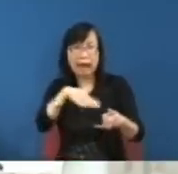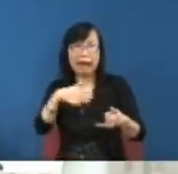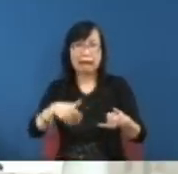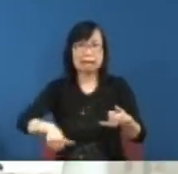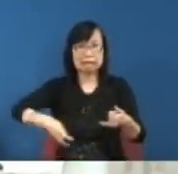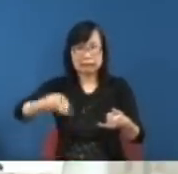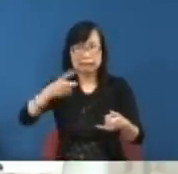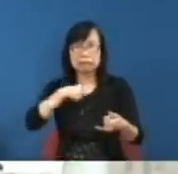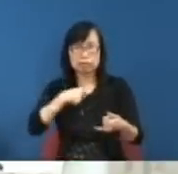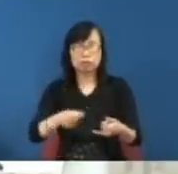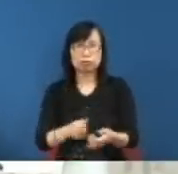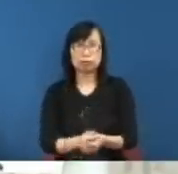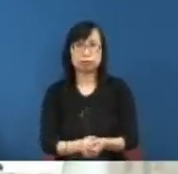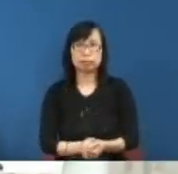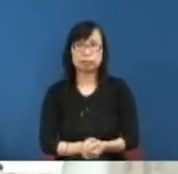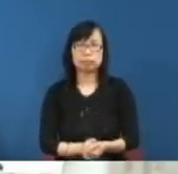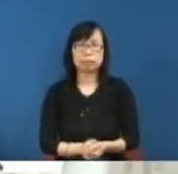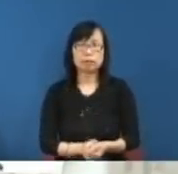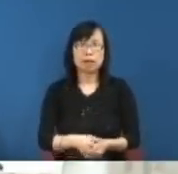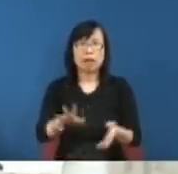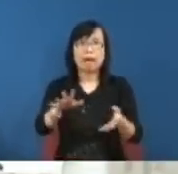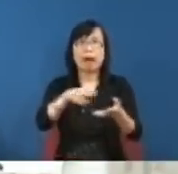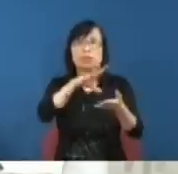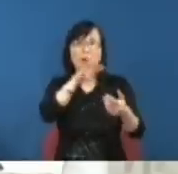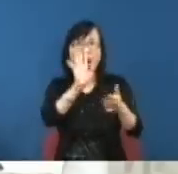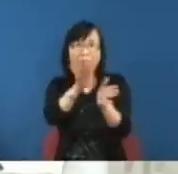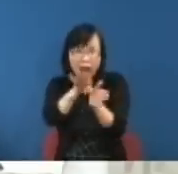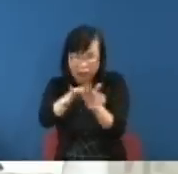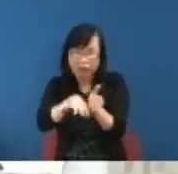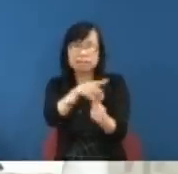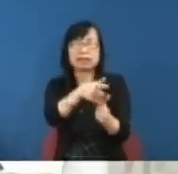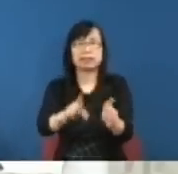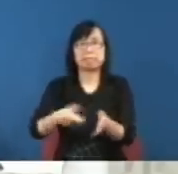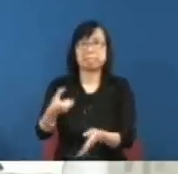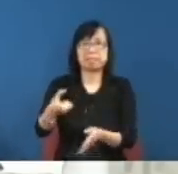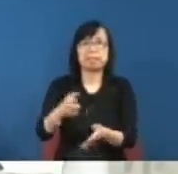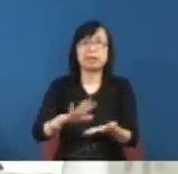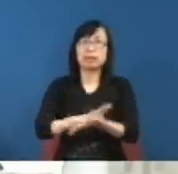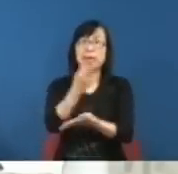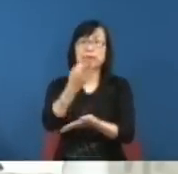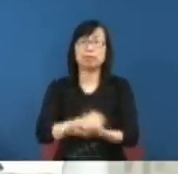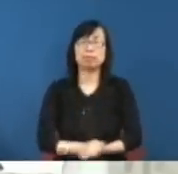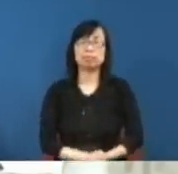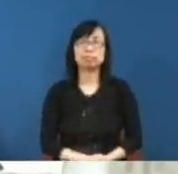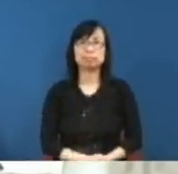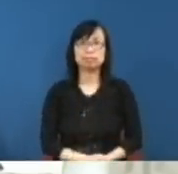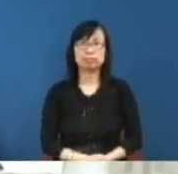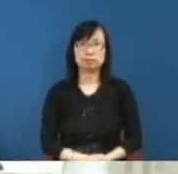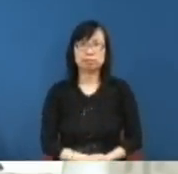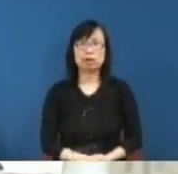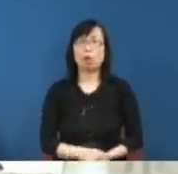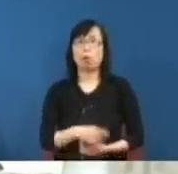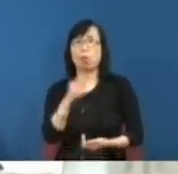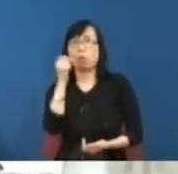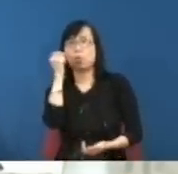騙術資本主義隔空騙曬佢哋啲錢， 三年啦。但係而家哦，原